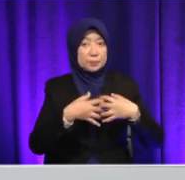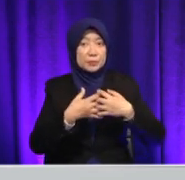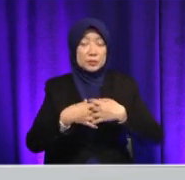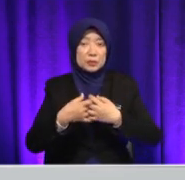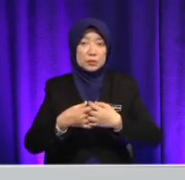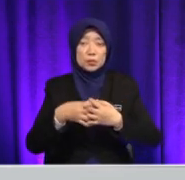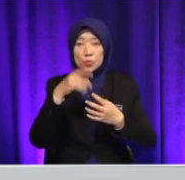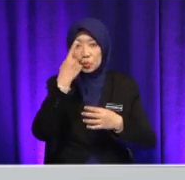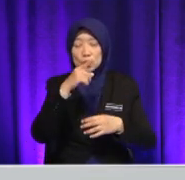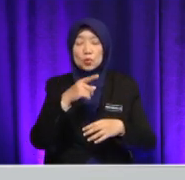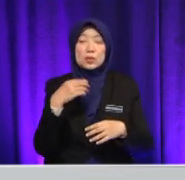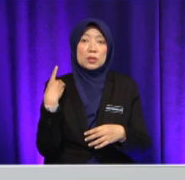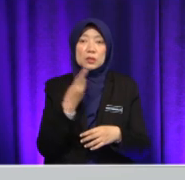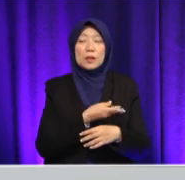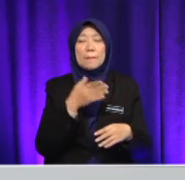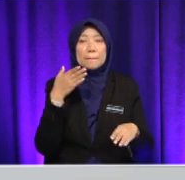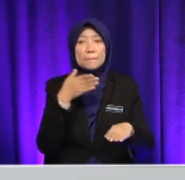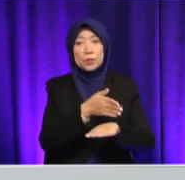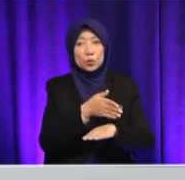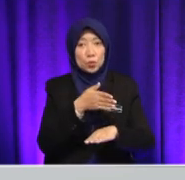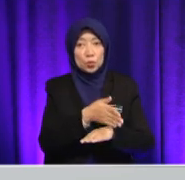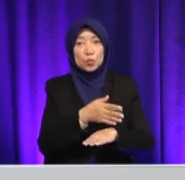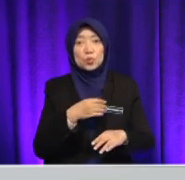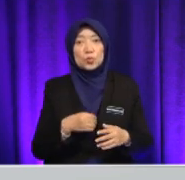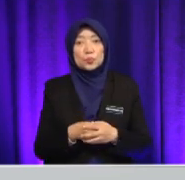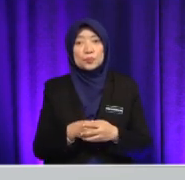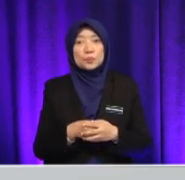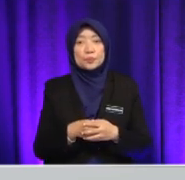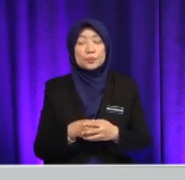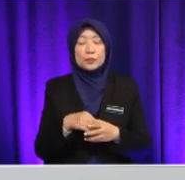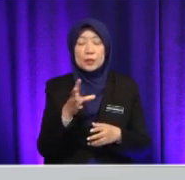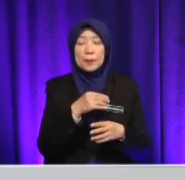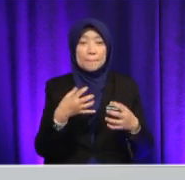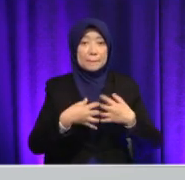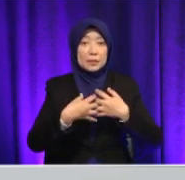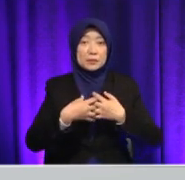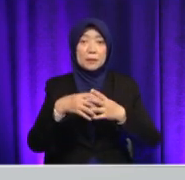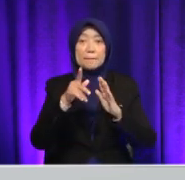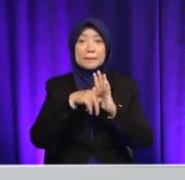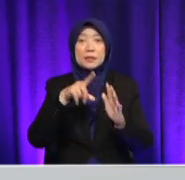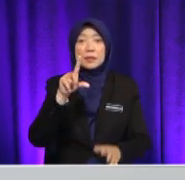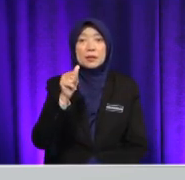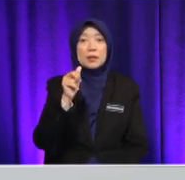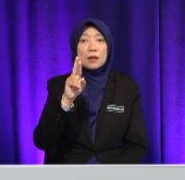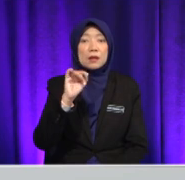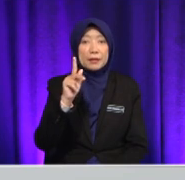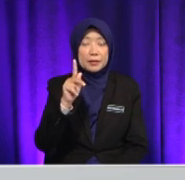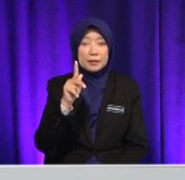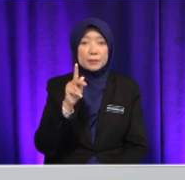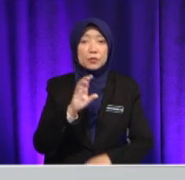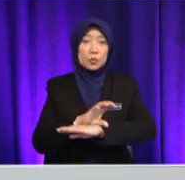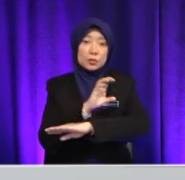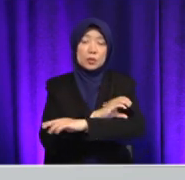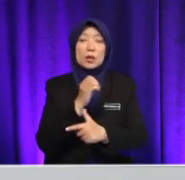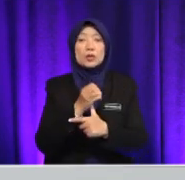untuk lari ataupun dan juga misi pelari lah sama ada secara kopiter ataupun secara